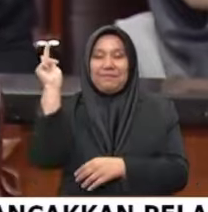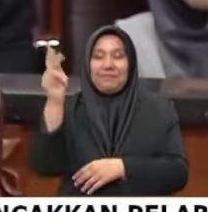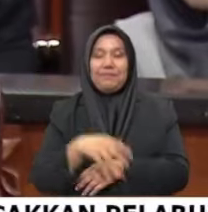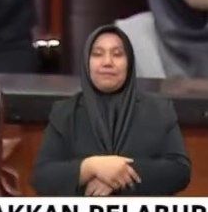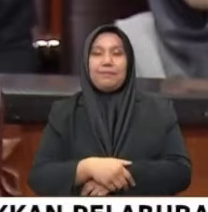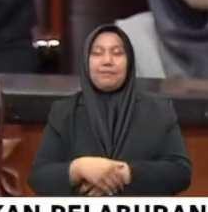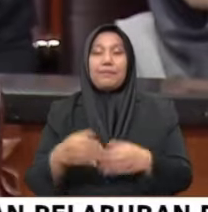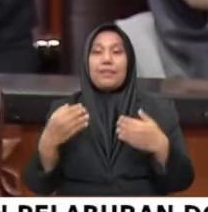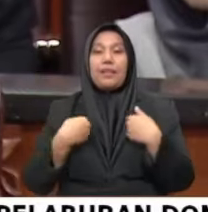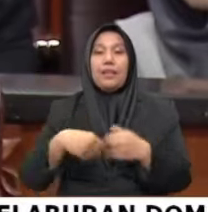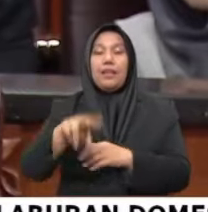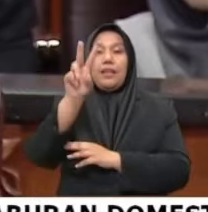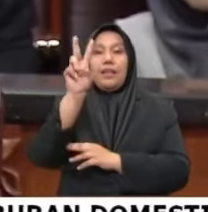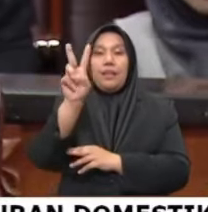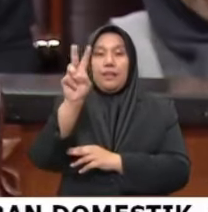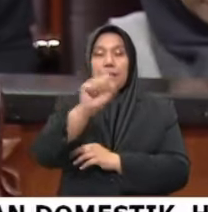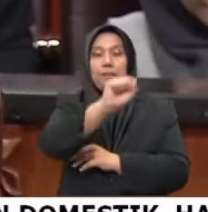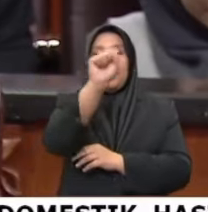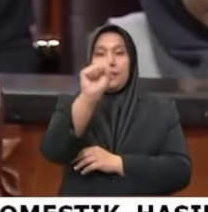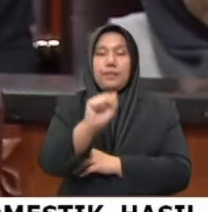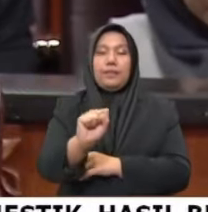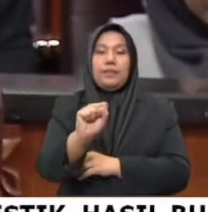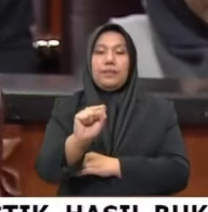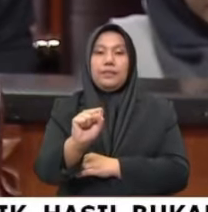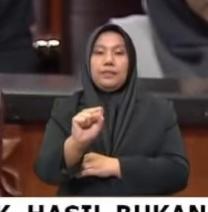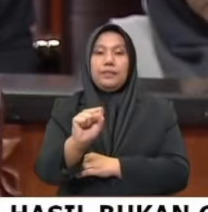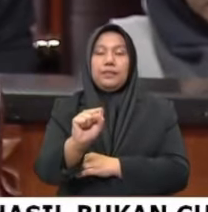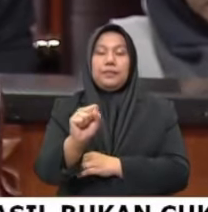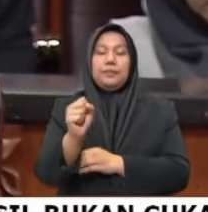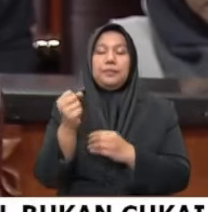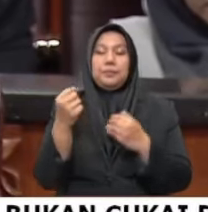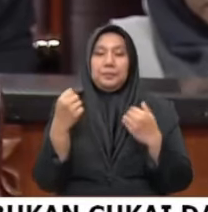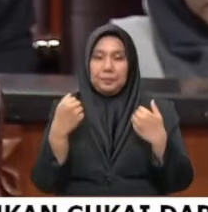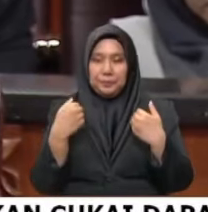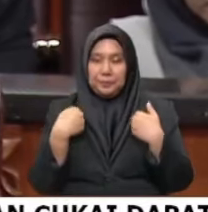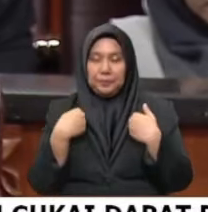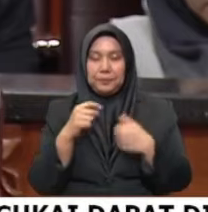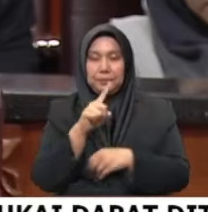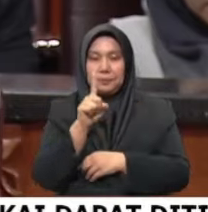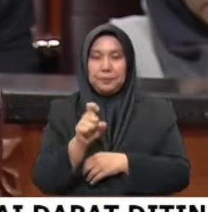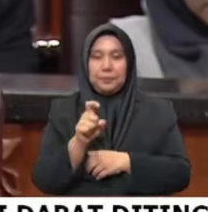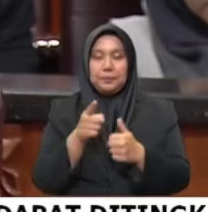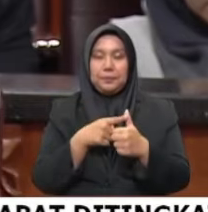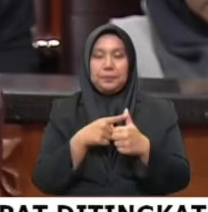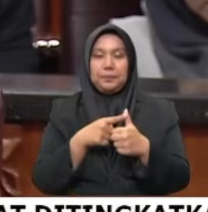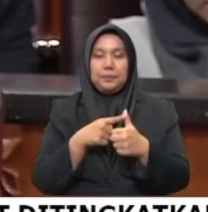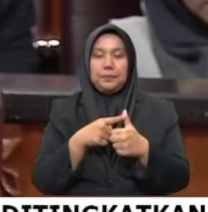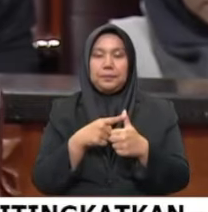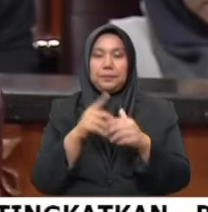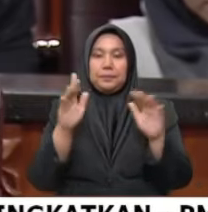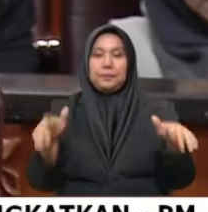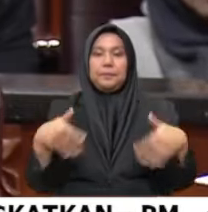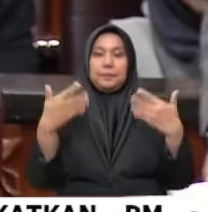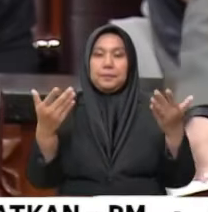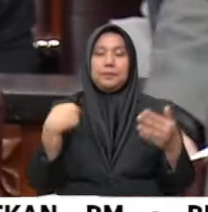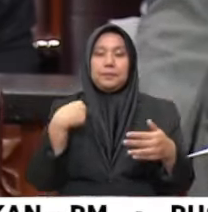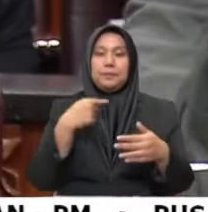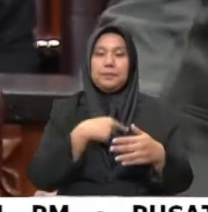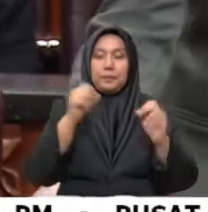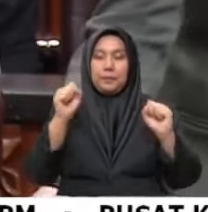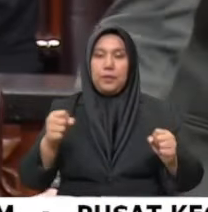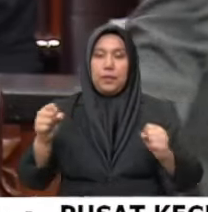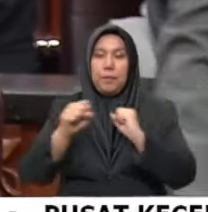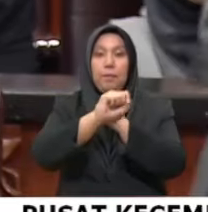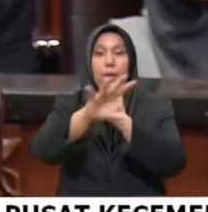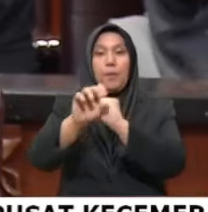Ada dua persoalan yang diwujudkan oleh Yang Berhormat Senator. Pertama, bagaimana kita boleh